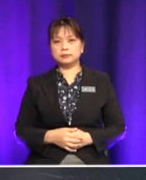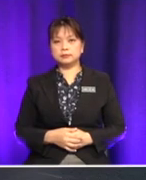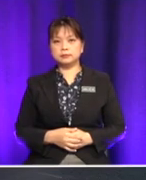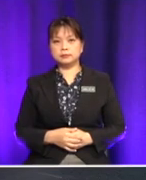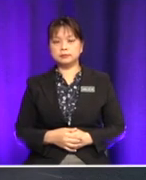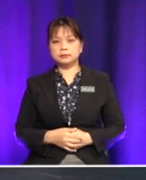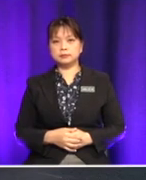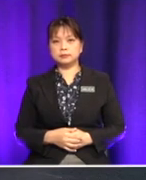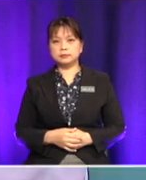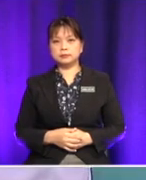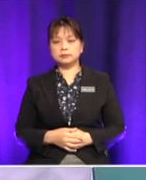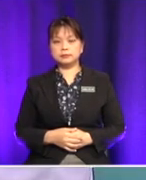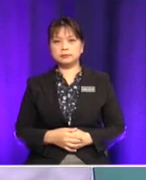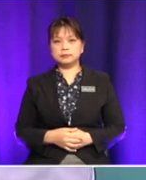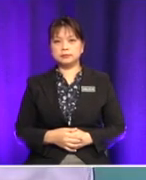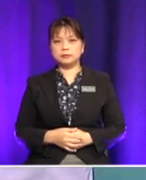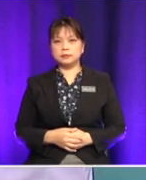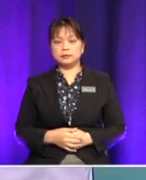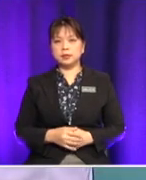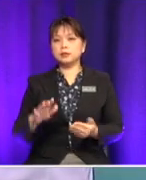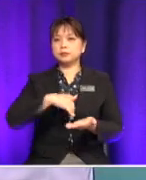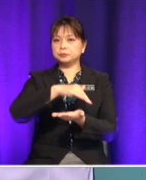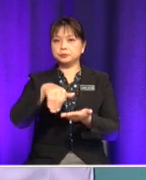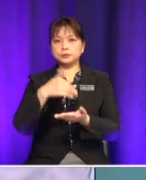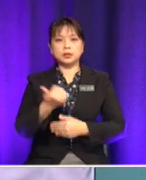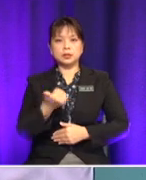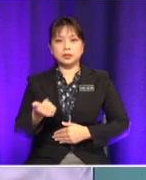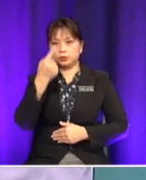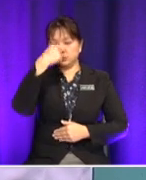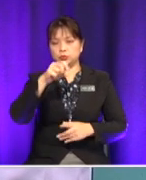ini semua alat untuk menyukai suhu suhu